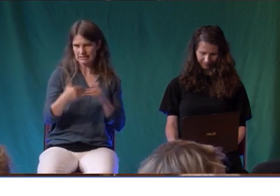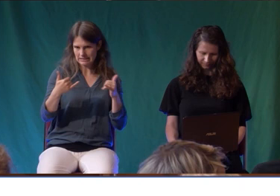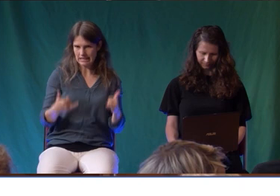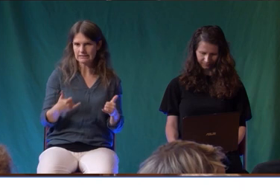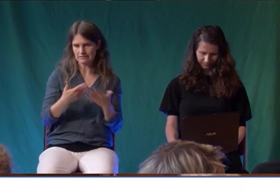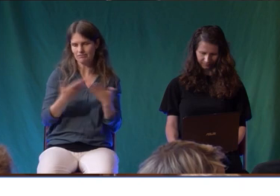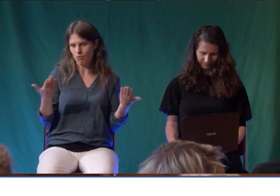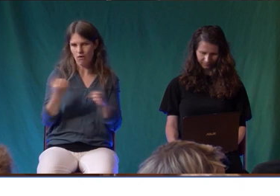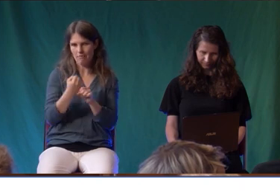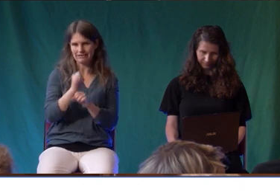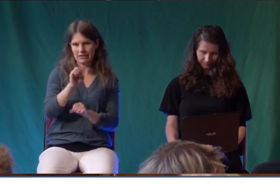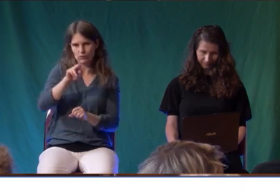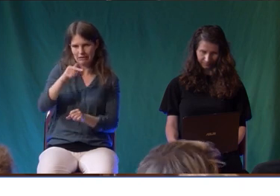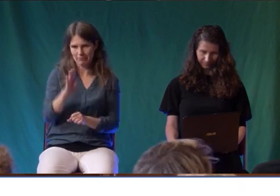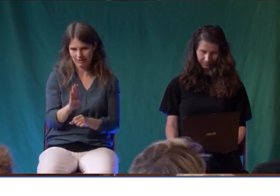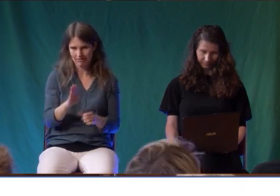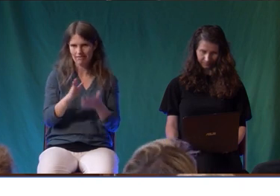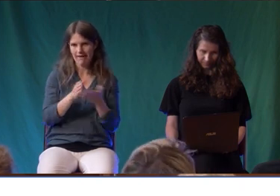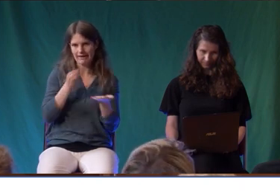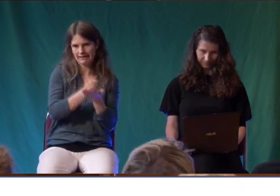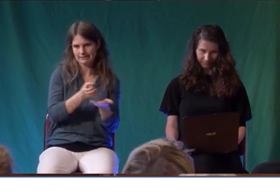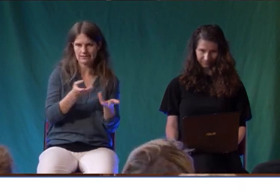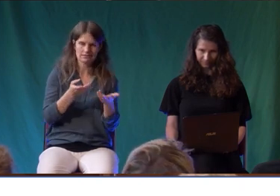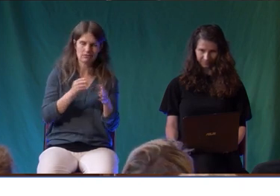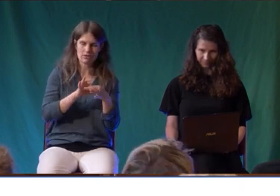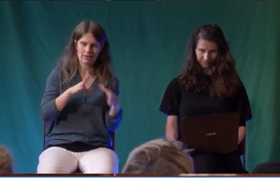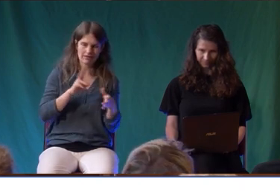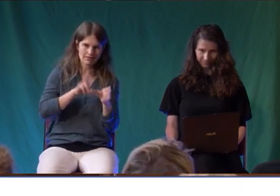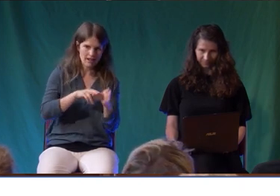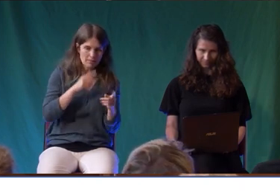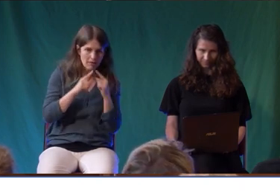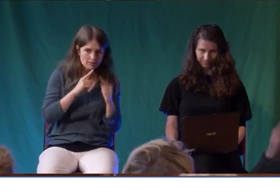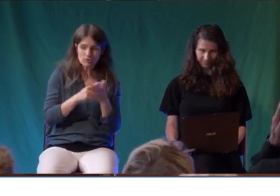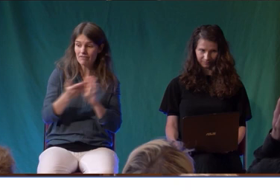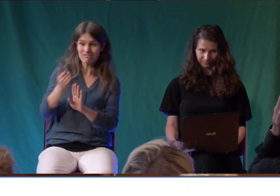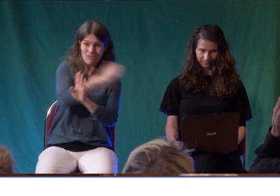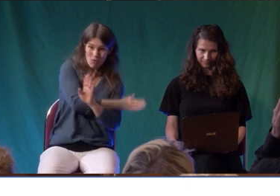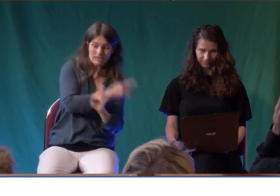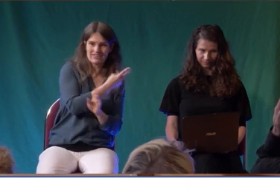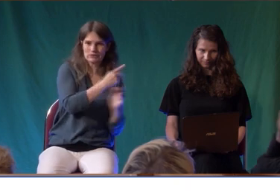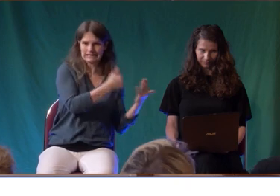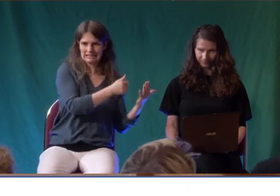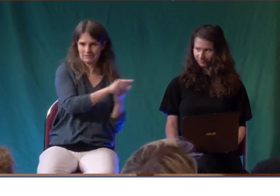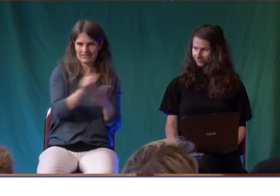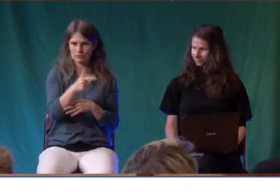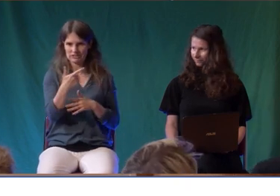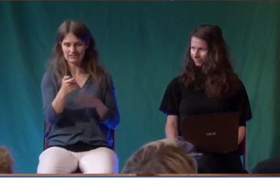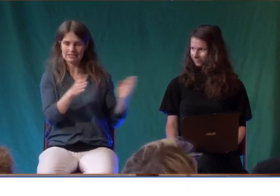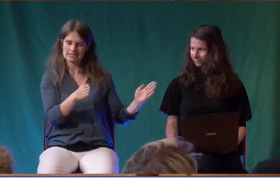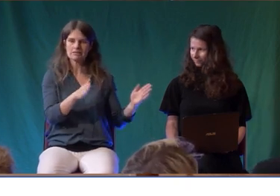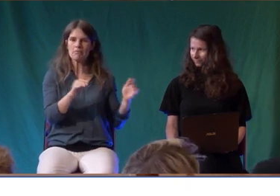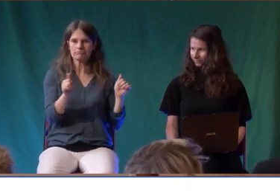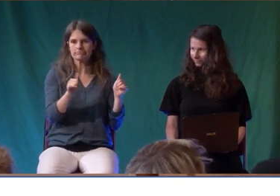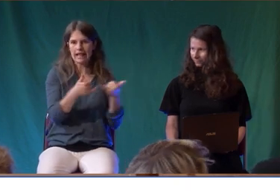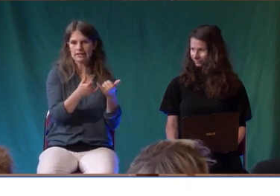ergänzenden unabhängigen teilhabeberatung und habe davor von 2006 bis 2020 eben begleitete Elternschaft gemacht